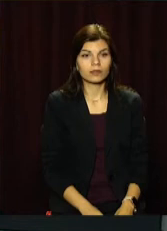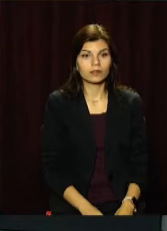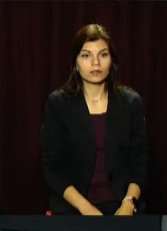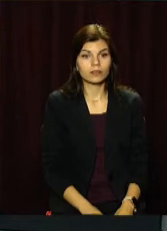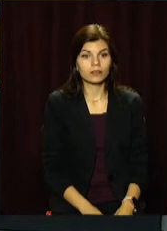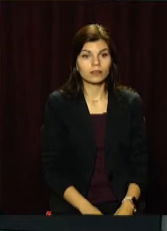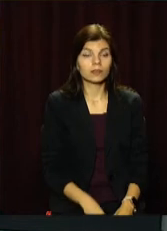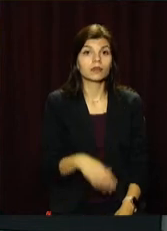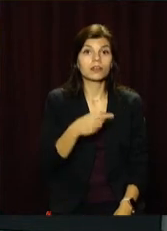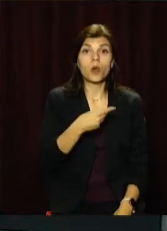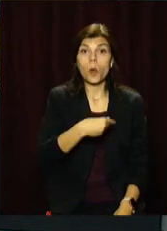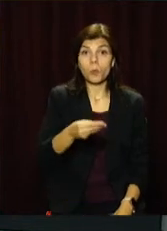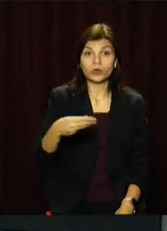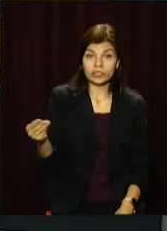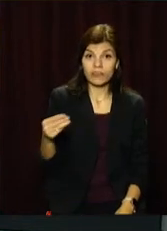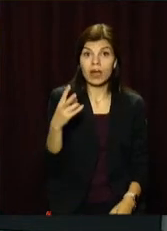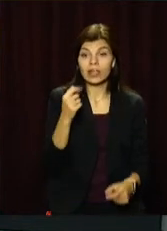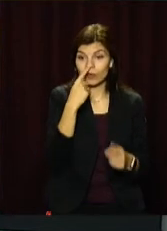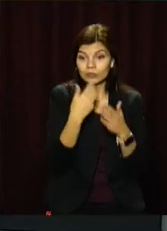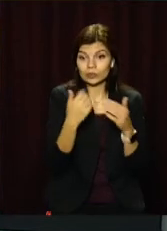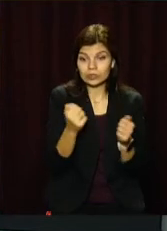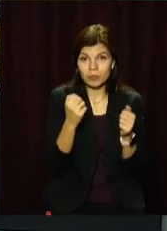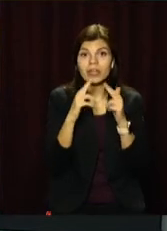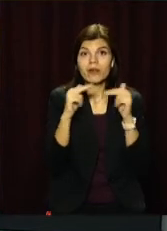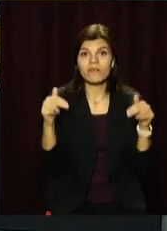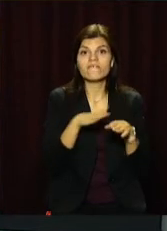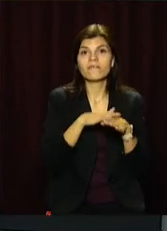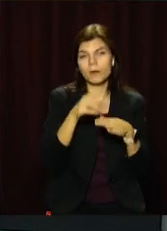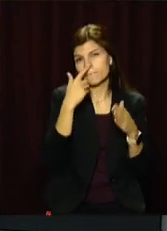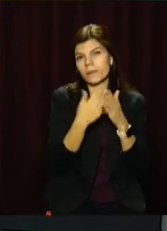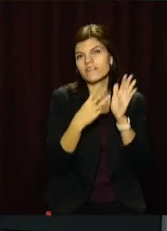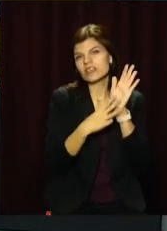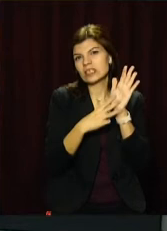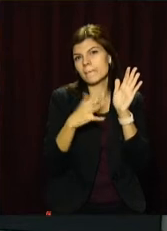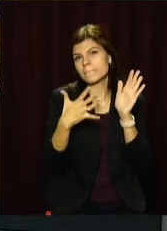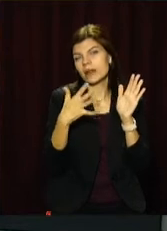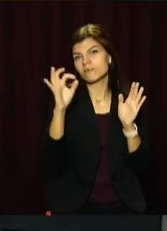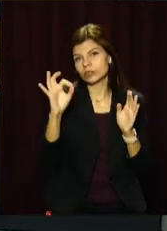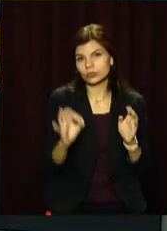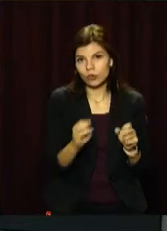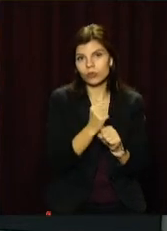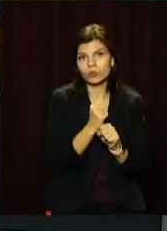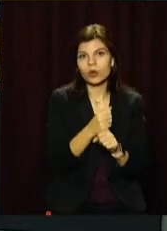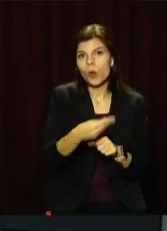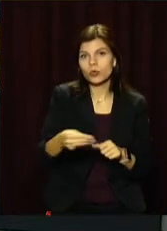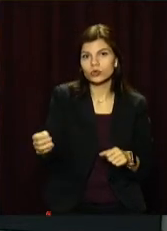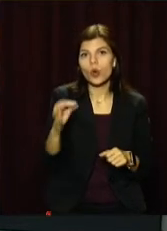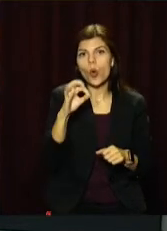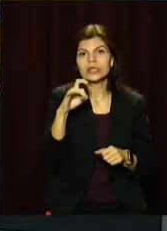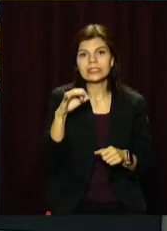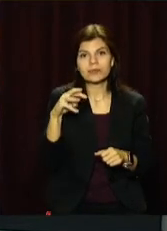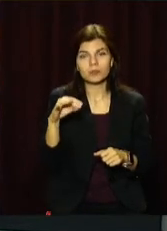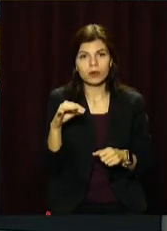Посів озимини на фініші. На Дніпропетровщині виконали понад 85% робіт з посіву озимих культур.